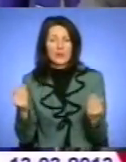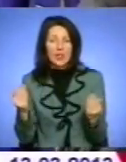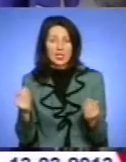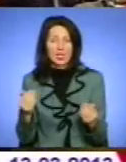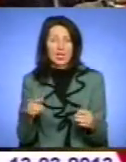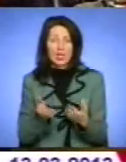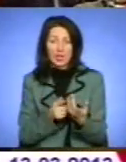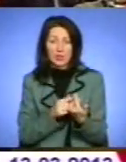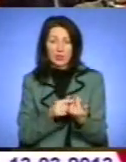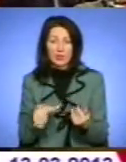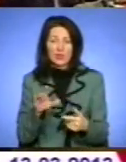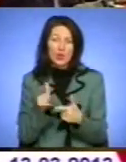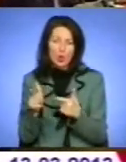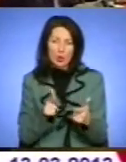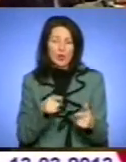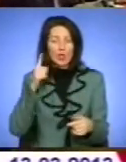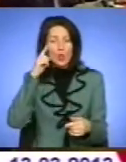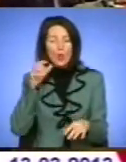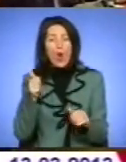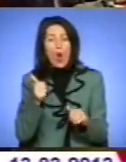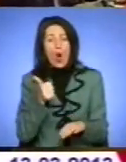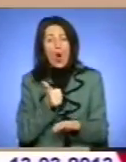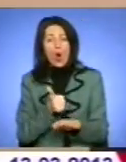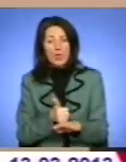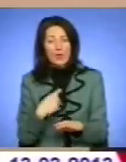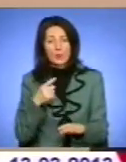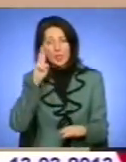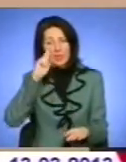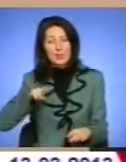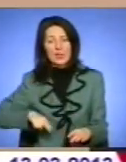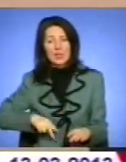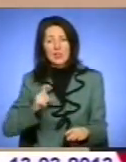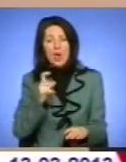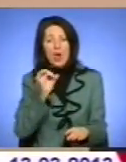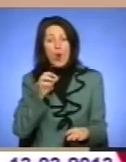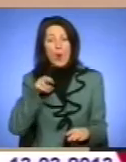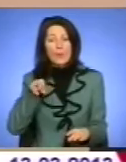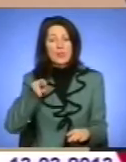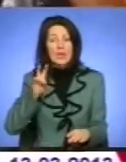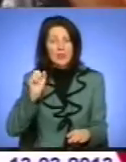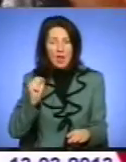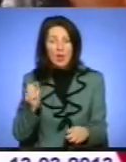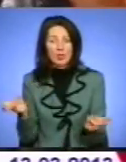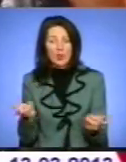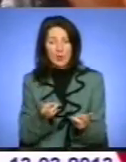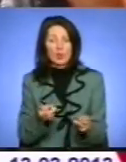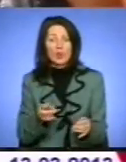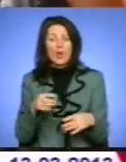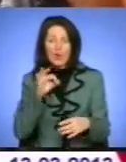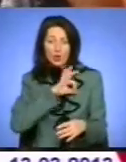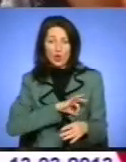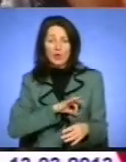Всі готові. На думку голови обласної державної адміністрації Валентина Хоптяна, необхідно застосувати у сільському господарстві сучасні